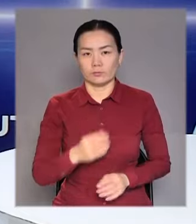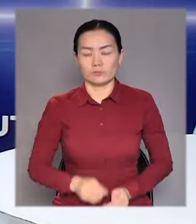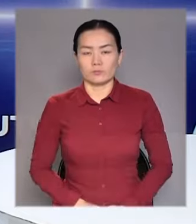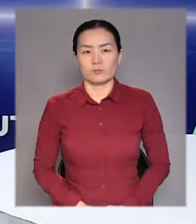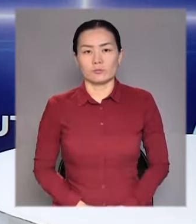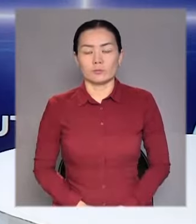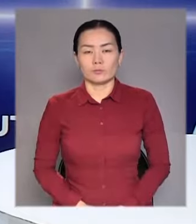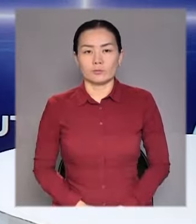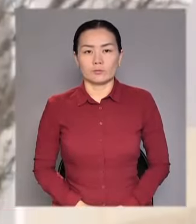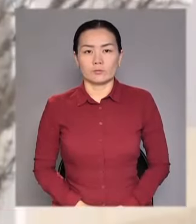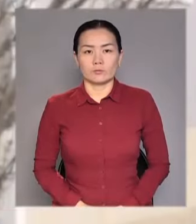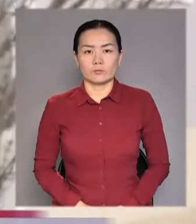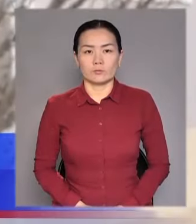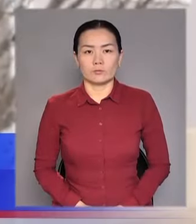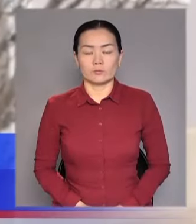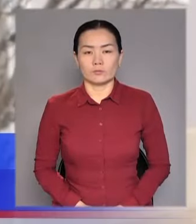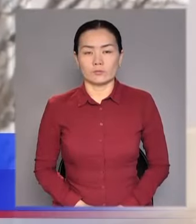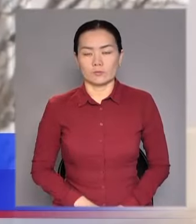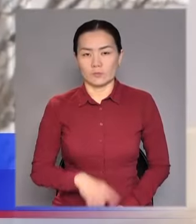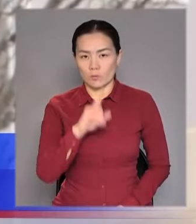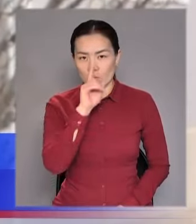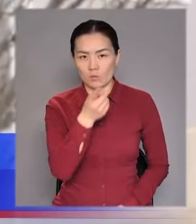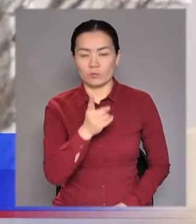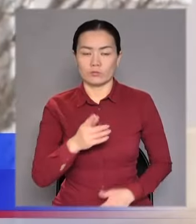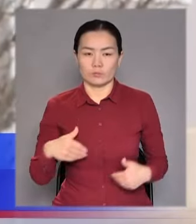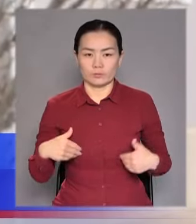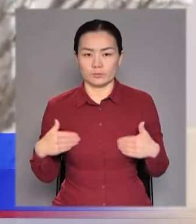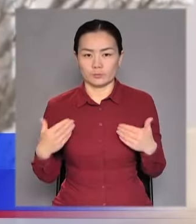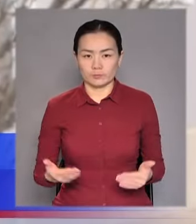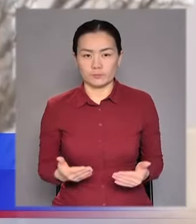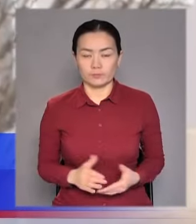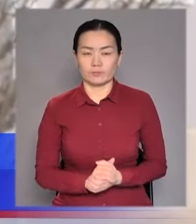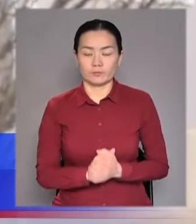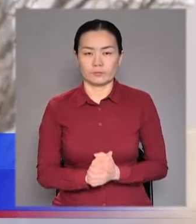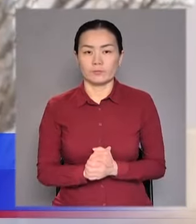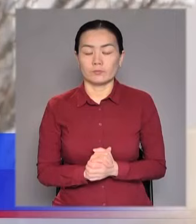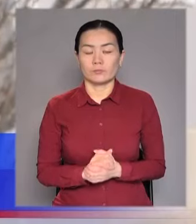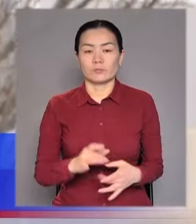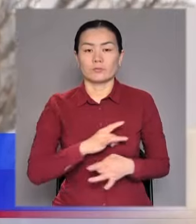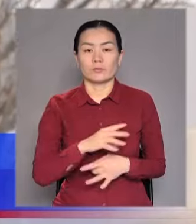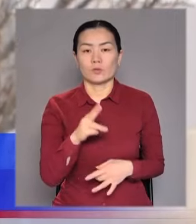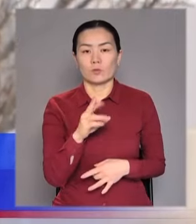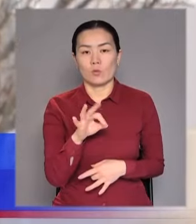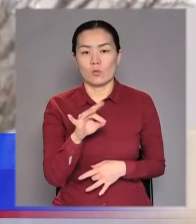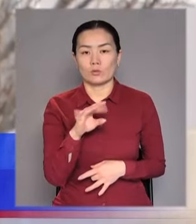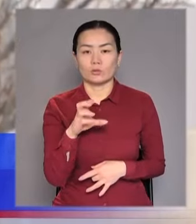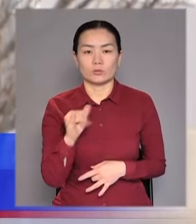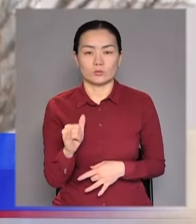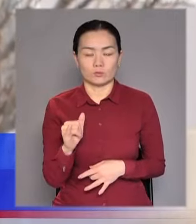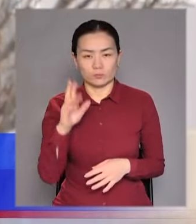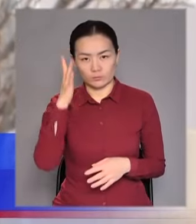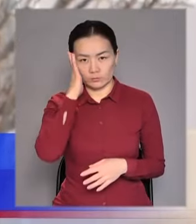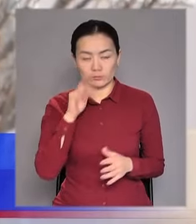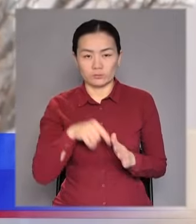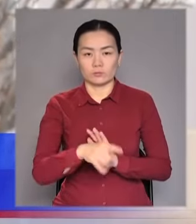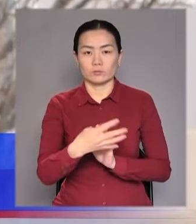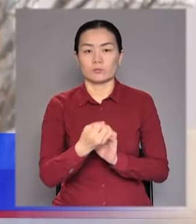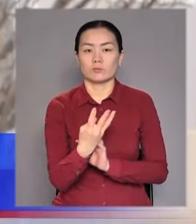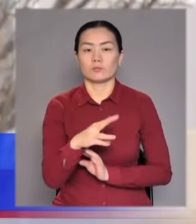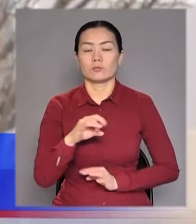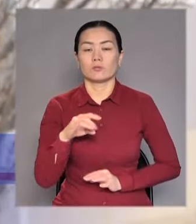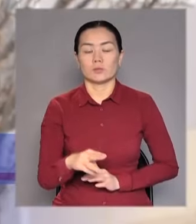сюжетте. Bir jasın men jasın kutlu bolsın, jasın qayırlı bolsın. Bul körsü meyramında aytılatın selem beru uğumdarı